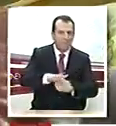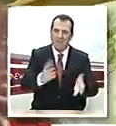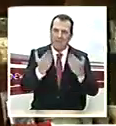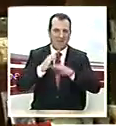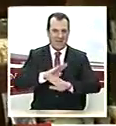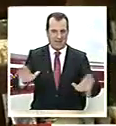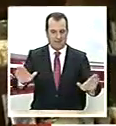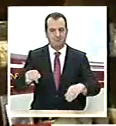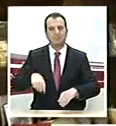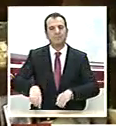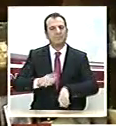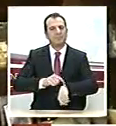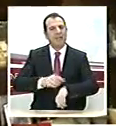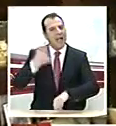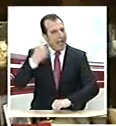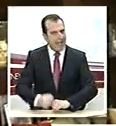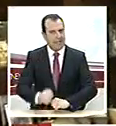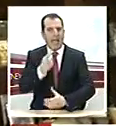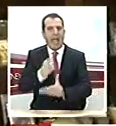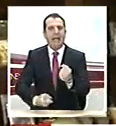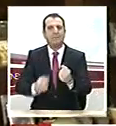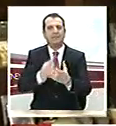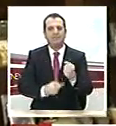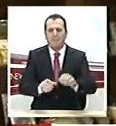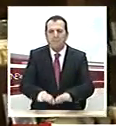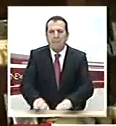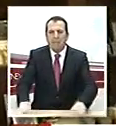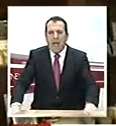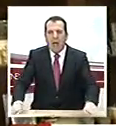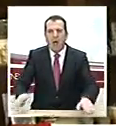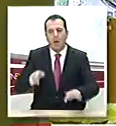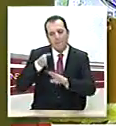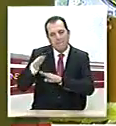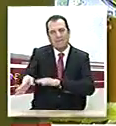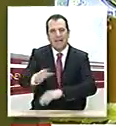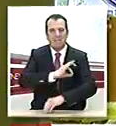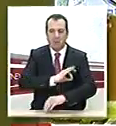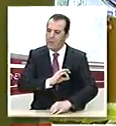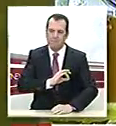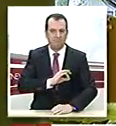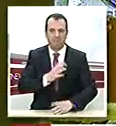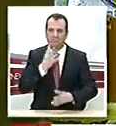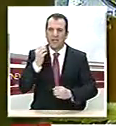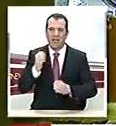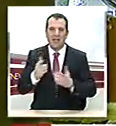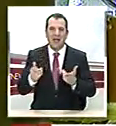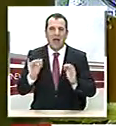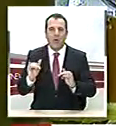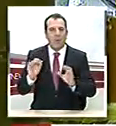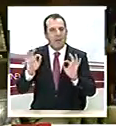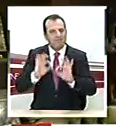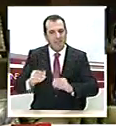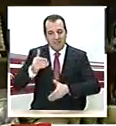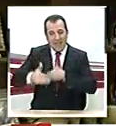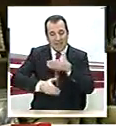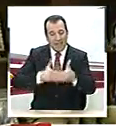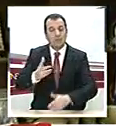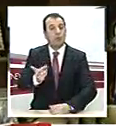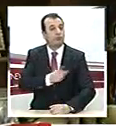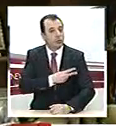Ήδη υπάρχουν ελλείψεις για νήπια στα νηπιαγωγεία. Είναι τόσο καλά στημένη η διαδικασία